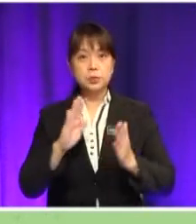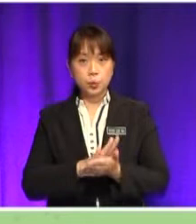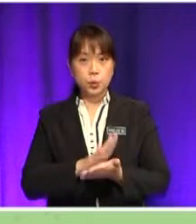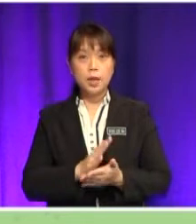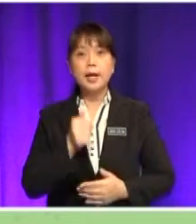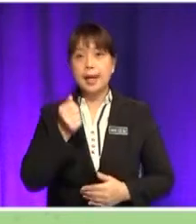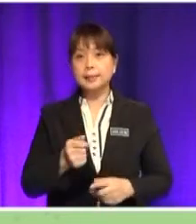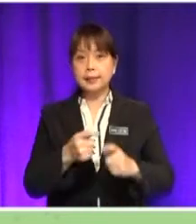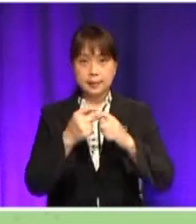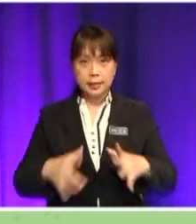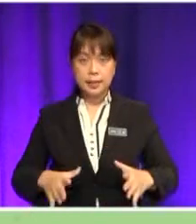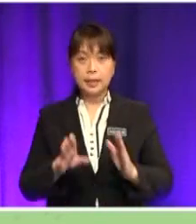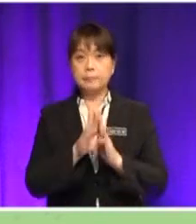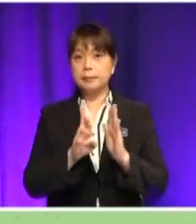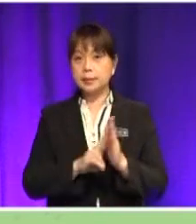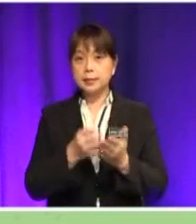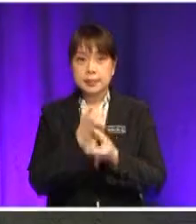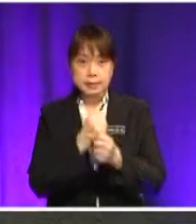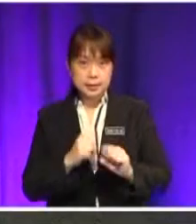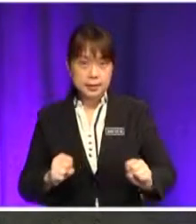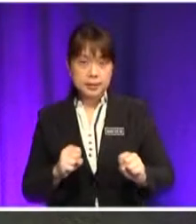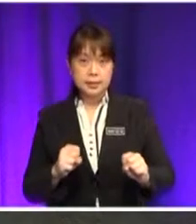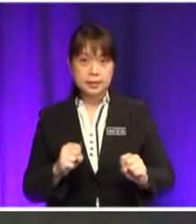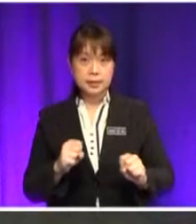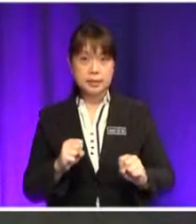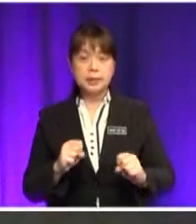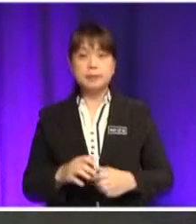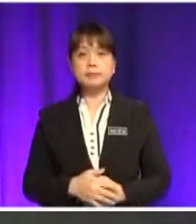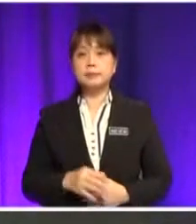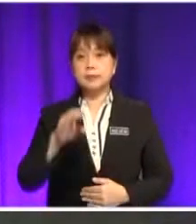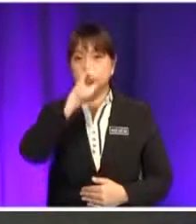dapat sedia untuk tinggi ini